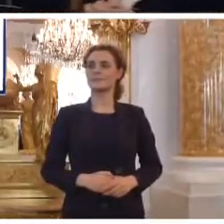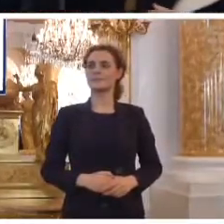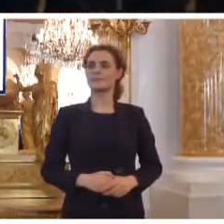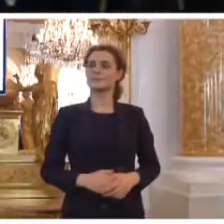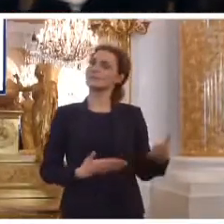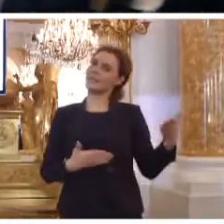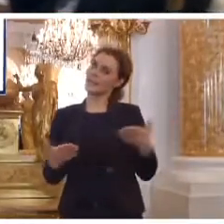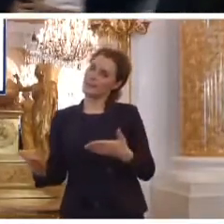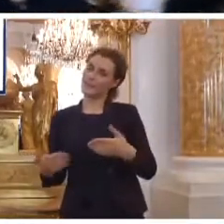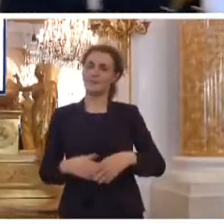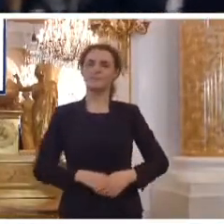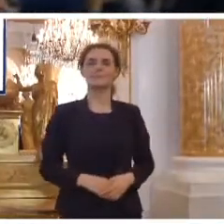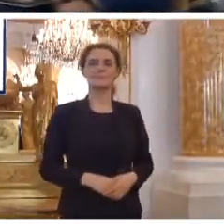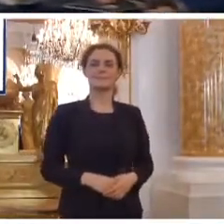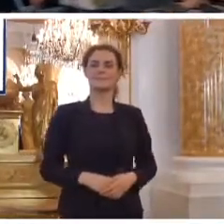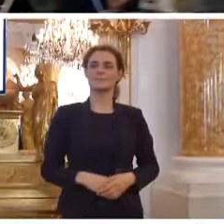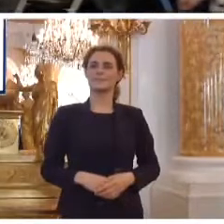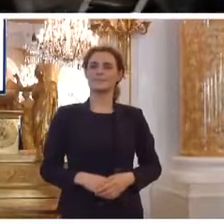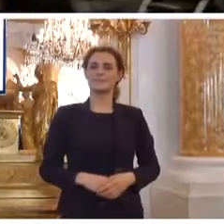Zapraszamy serdecznie.